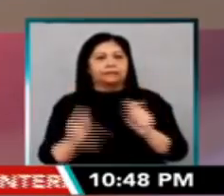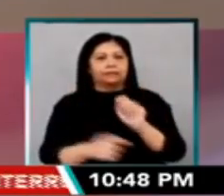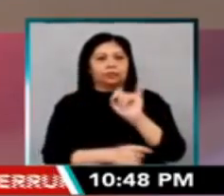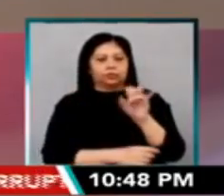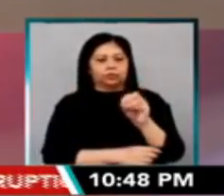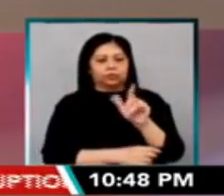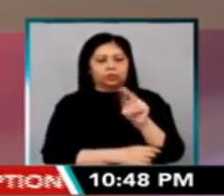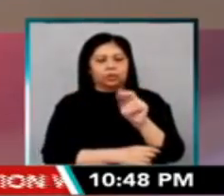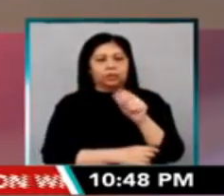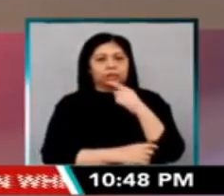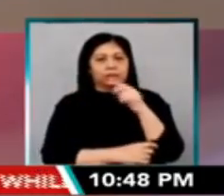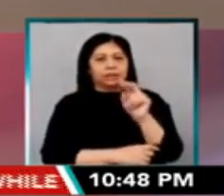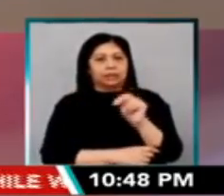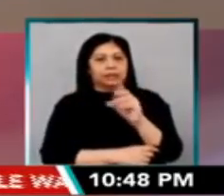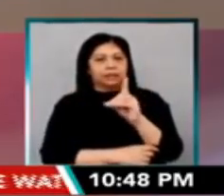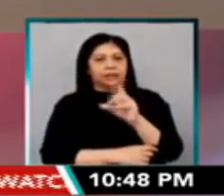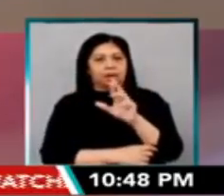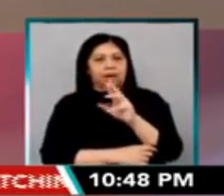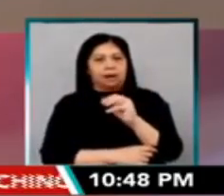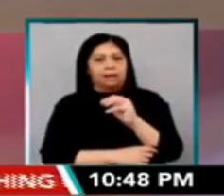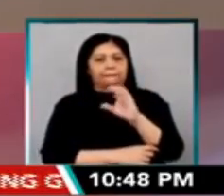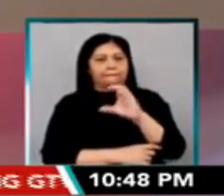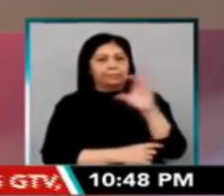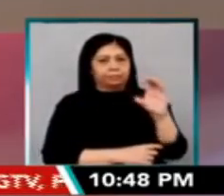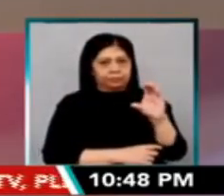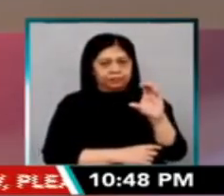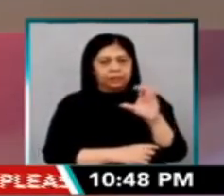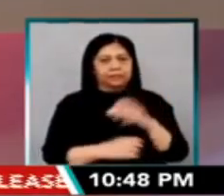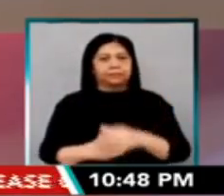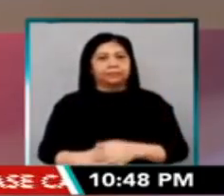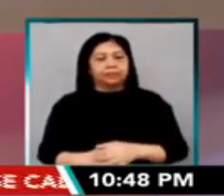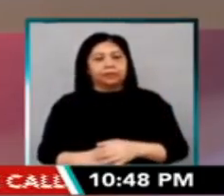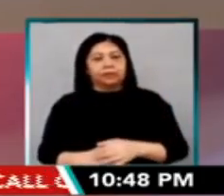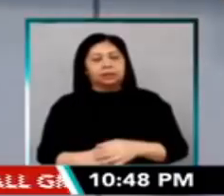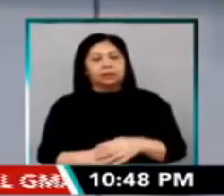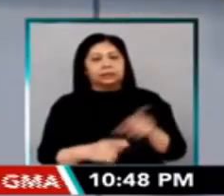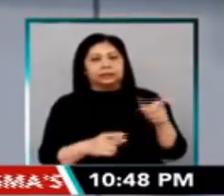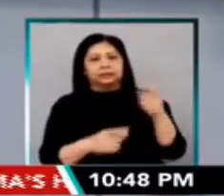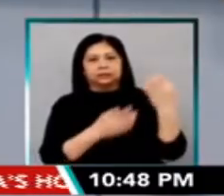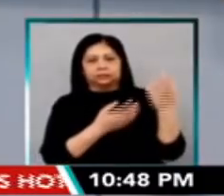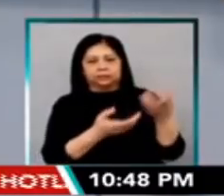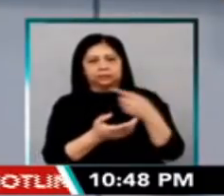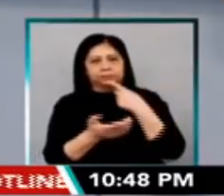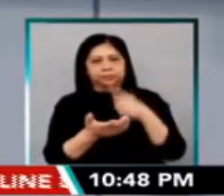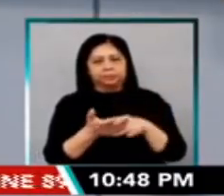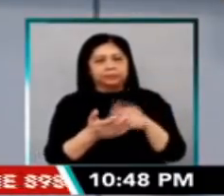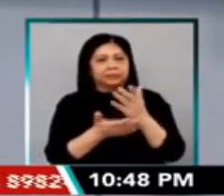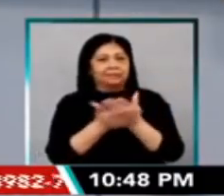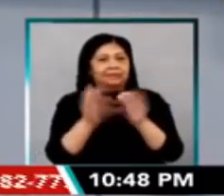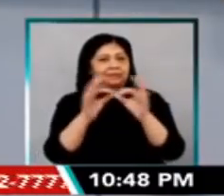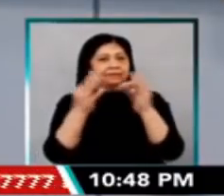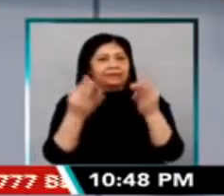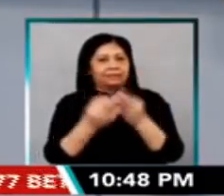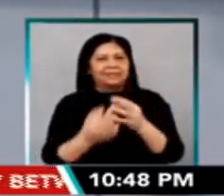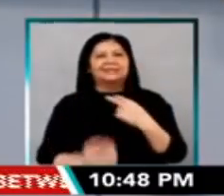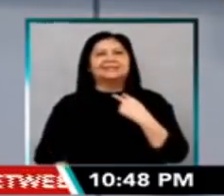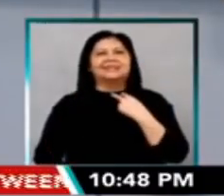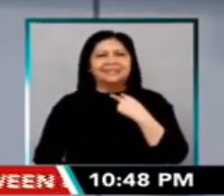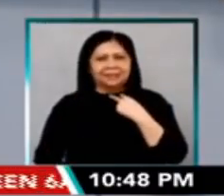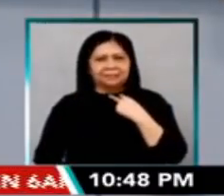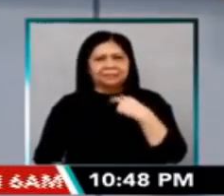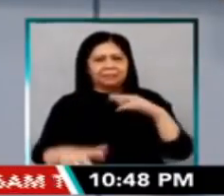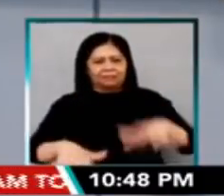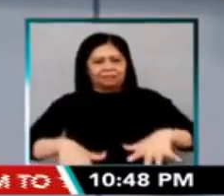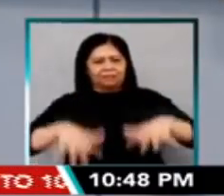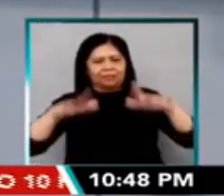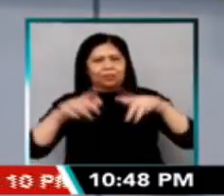National Disaster Risk Reduction and Management Council o NDRRMC. Ang ilang pamilya na trap pa sa baha sa kasagsagan